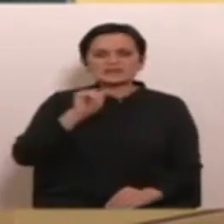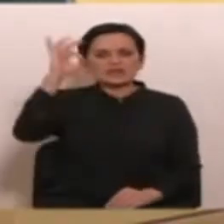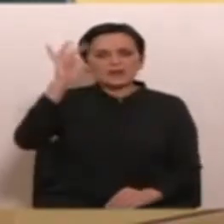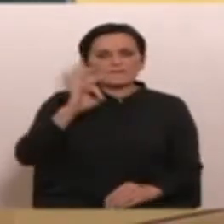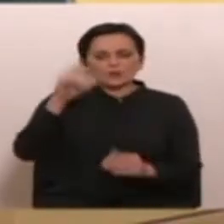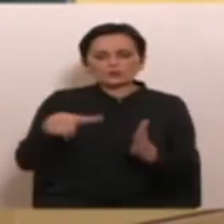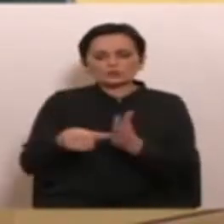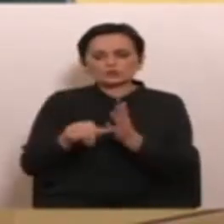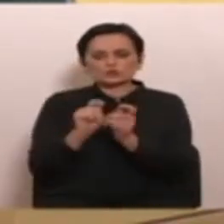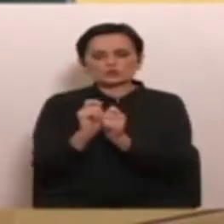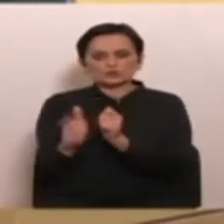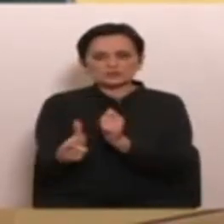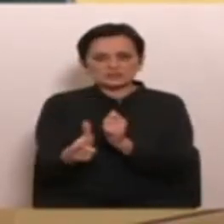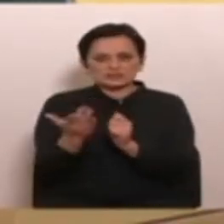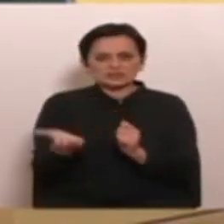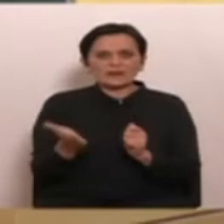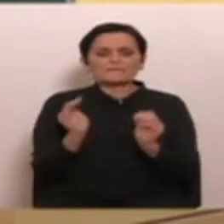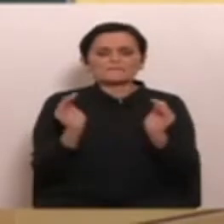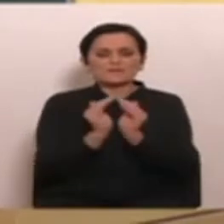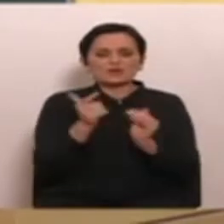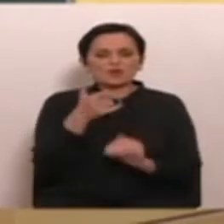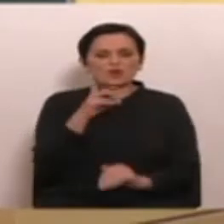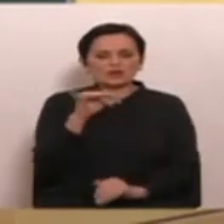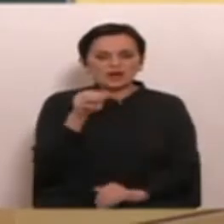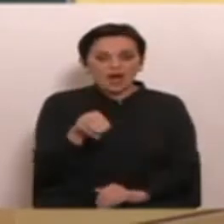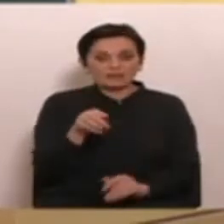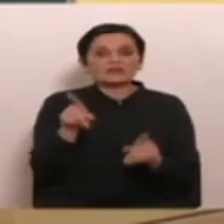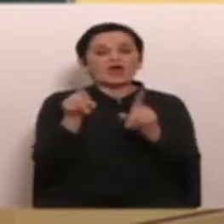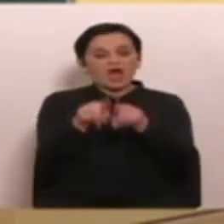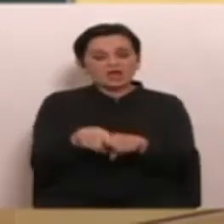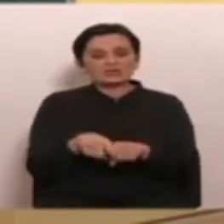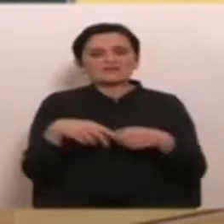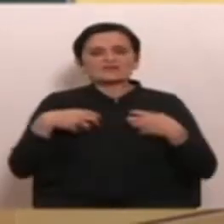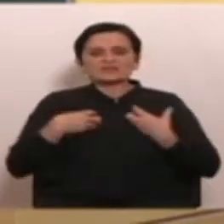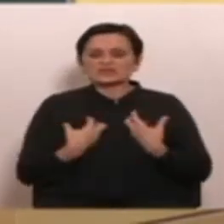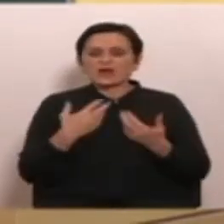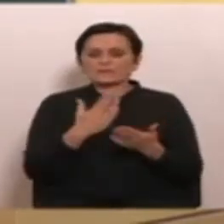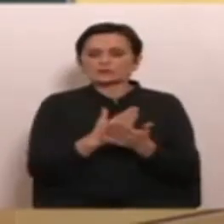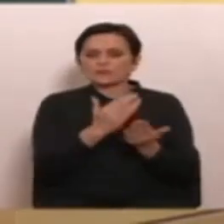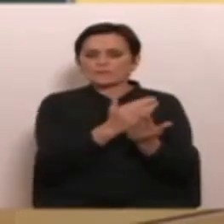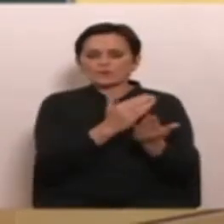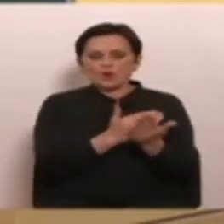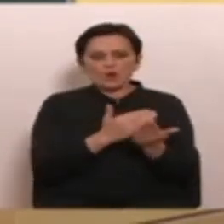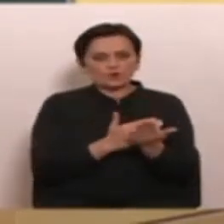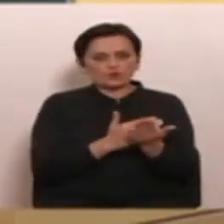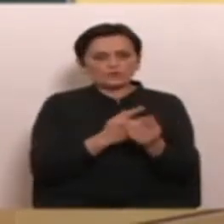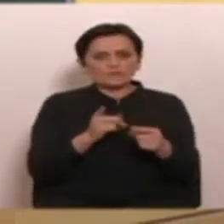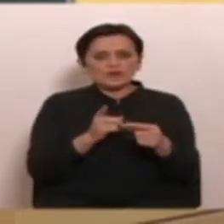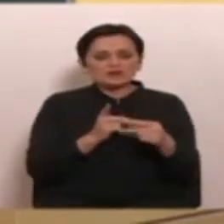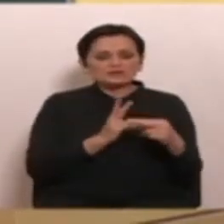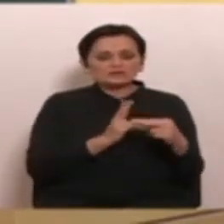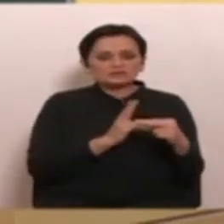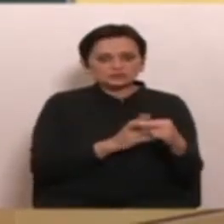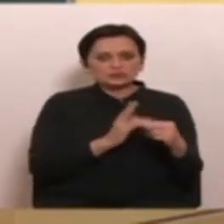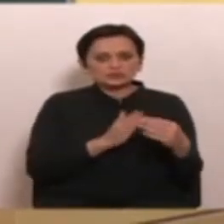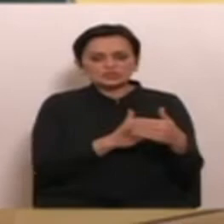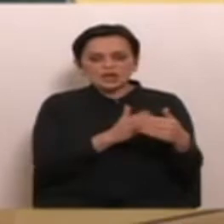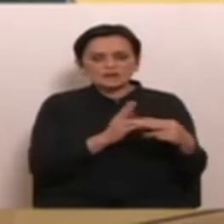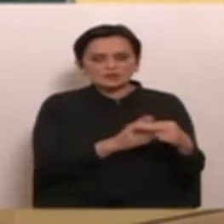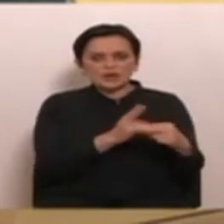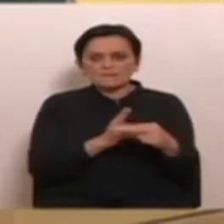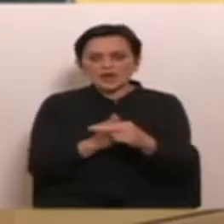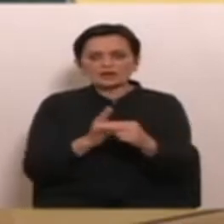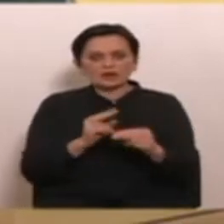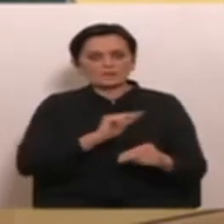სუბსიდირება, მიკროგრანტები, მაგრამ ასევე სამწუხაროდ გვაქვს პროგრამები, რომელიც შეფერხებით მუშაობს, რადგან მათზე